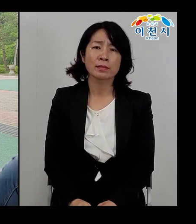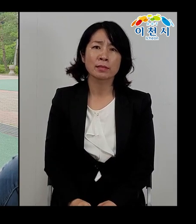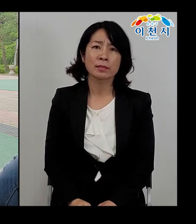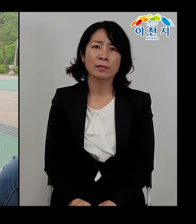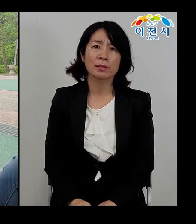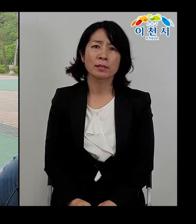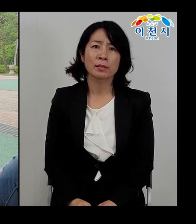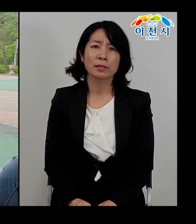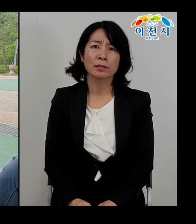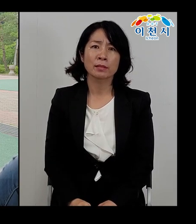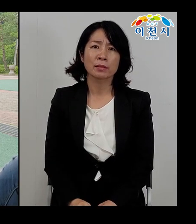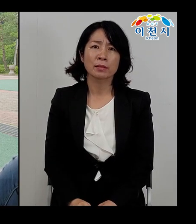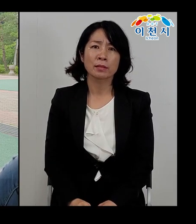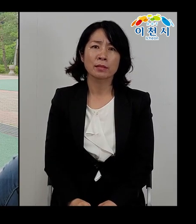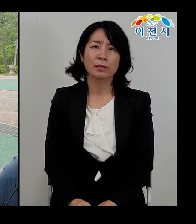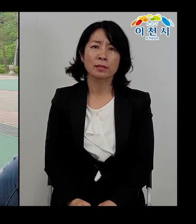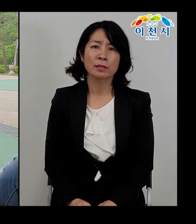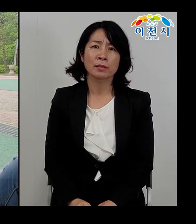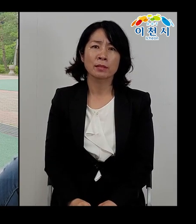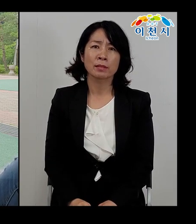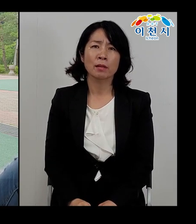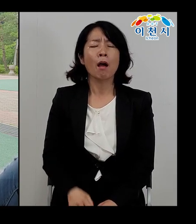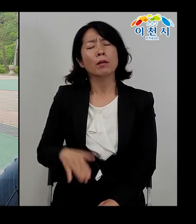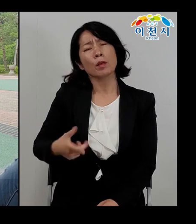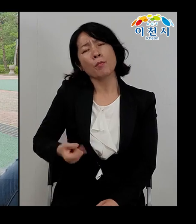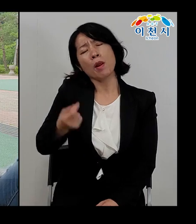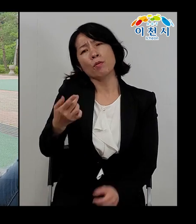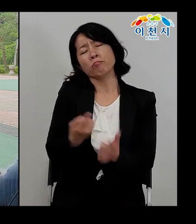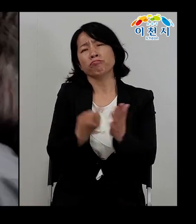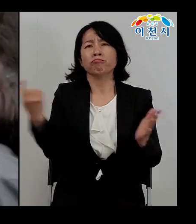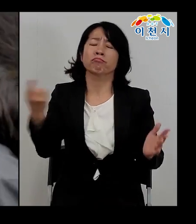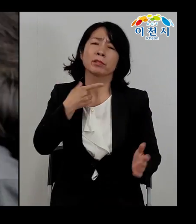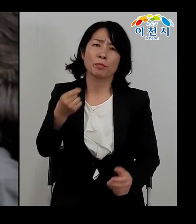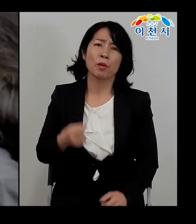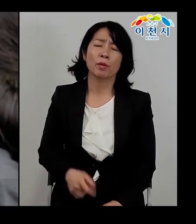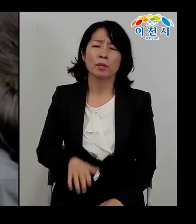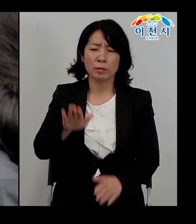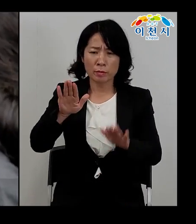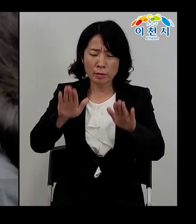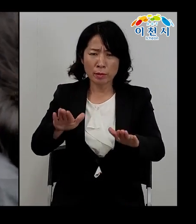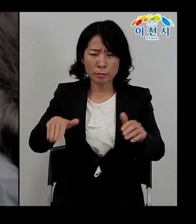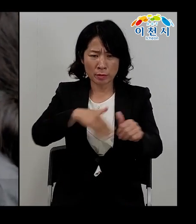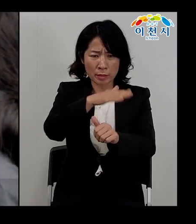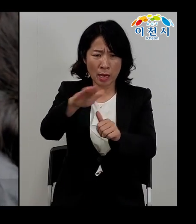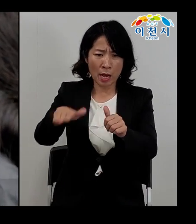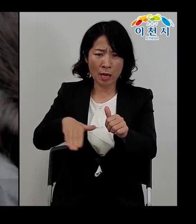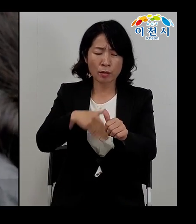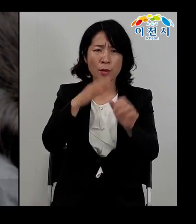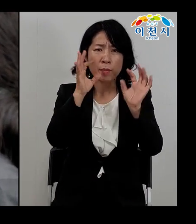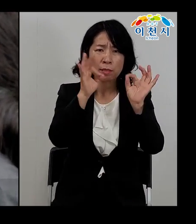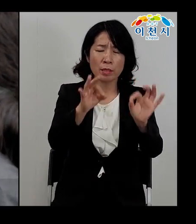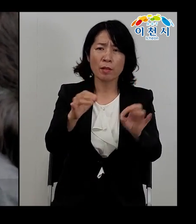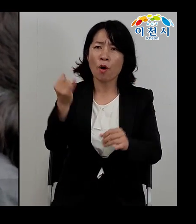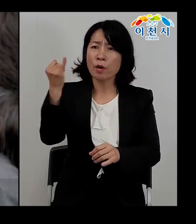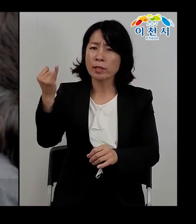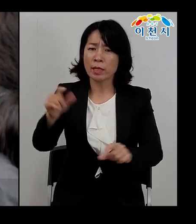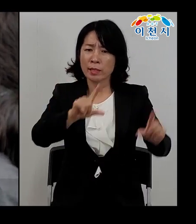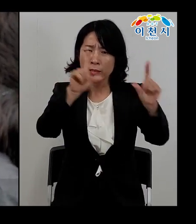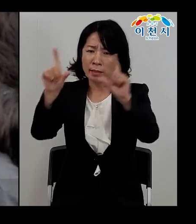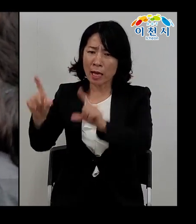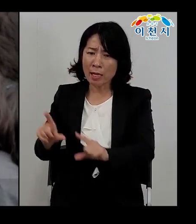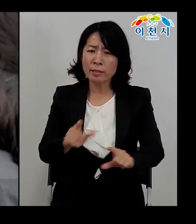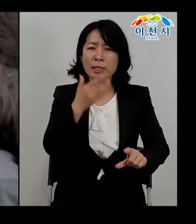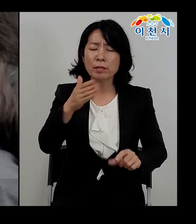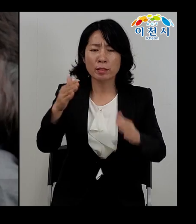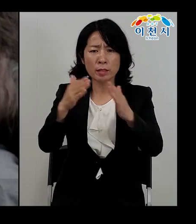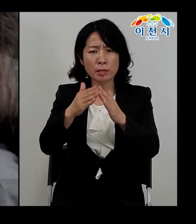말 나고 싶어. 내 지금 상황으로는 언니가 지낼